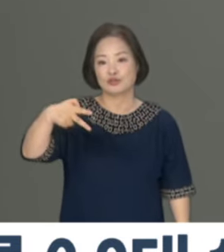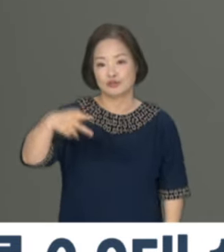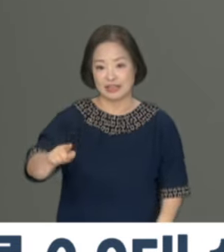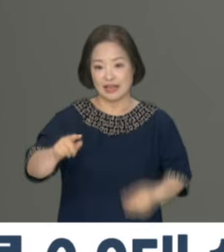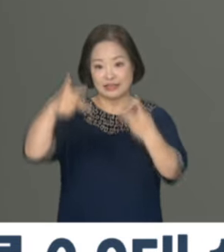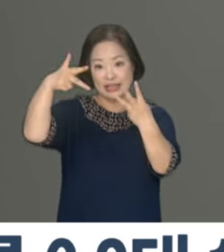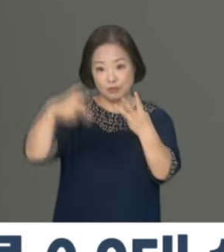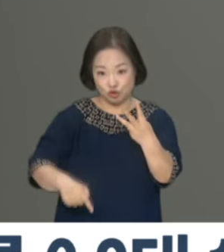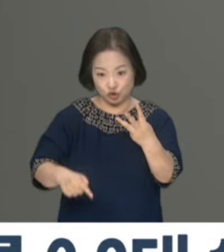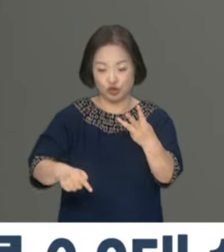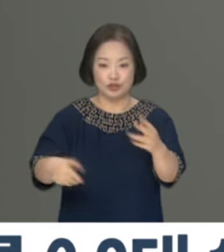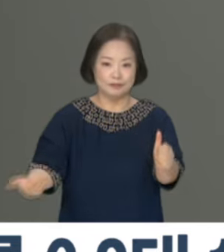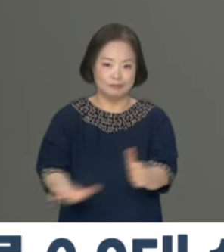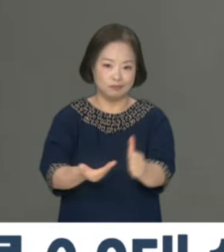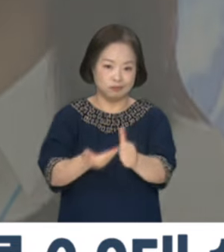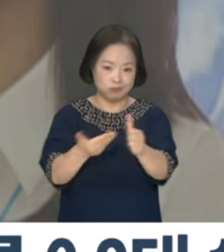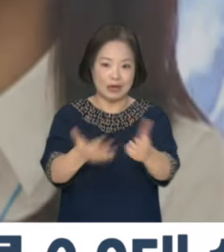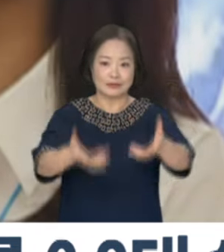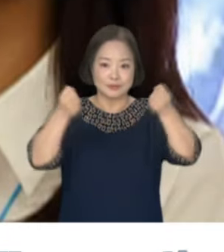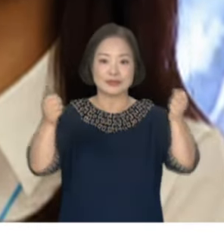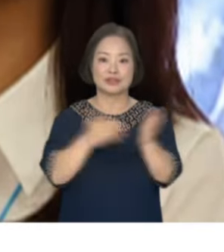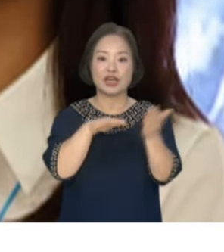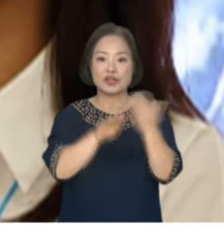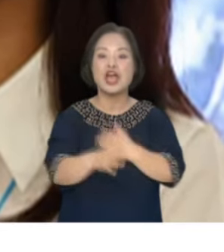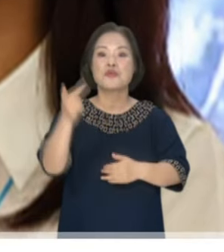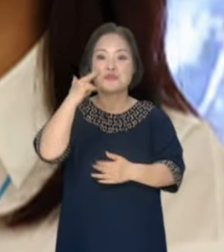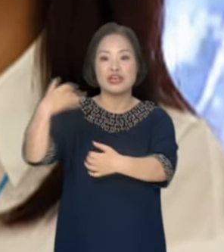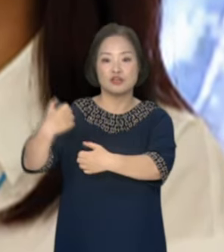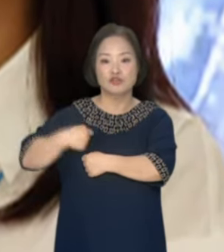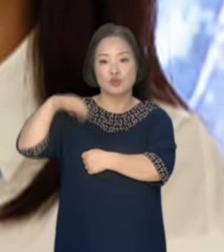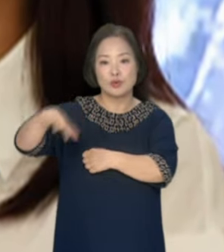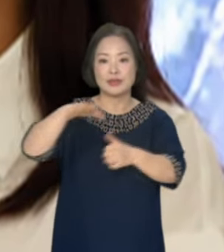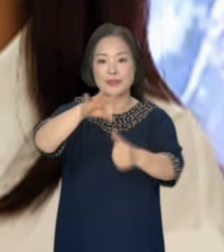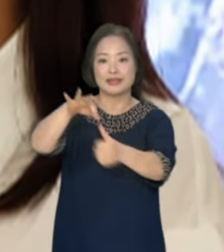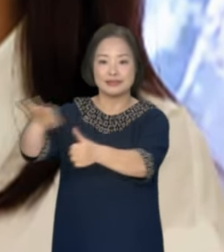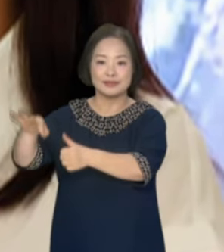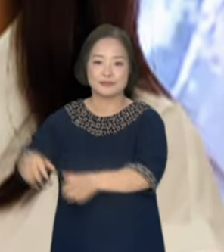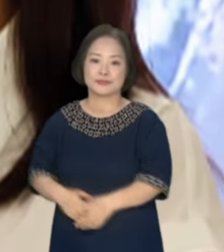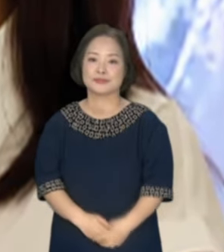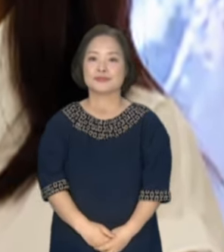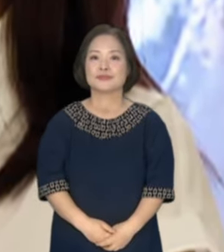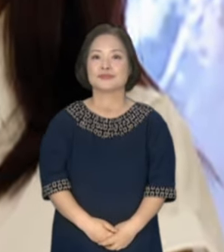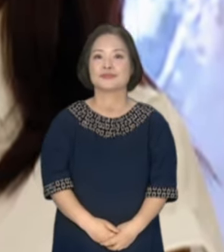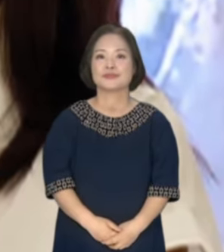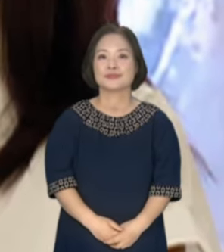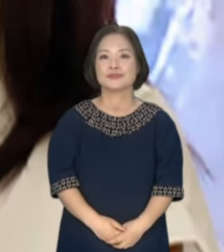3주간 양성교육을 이수한 후 주한미군 주요 부대에 배치됩니다 m